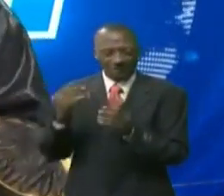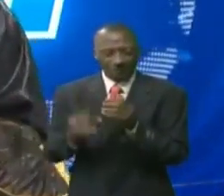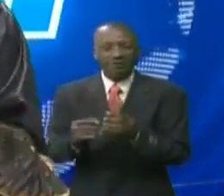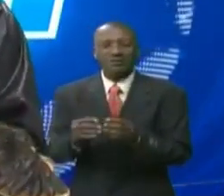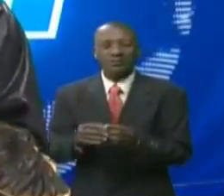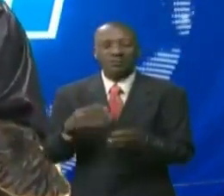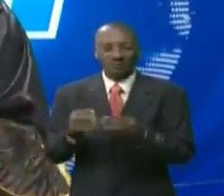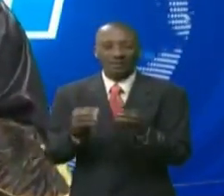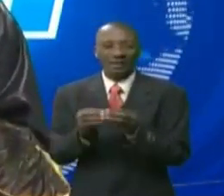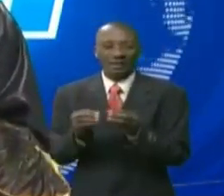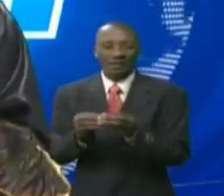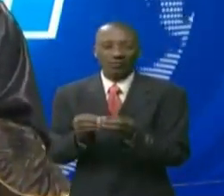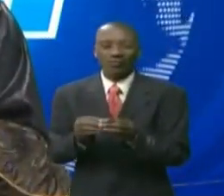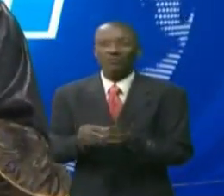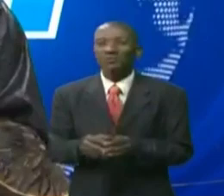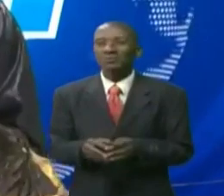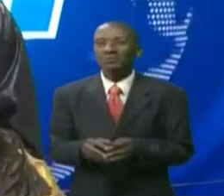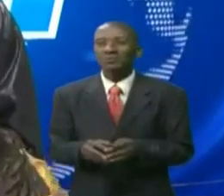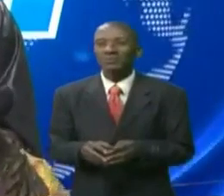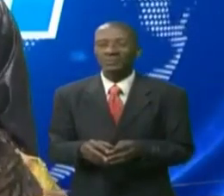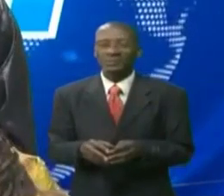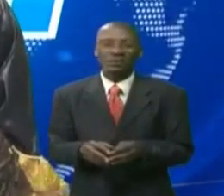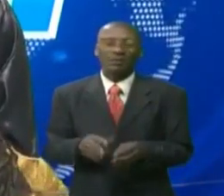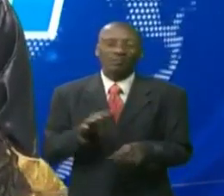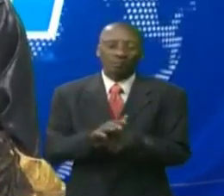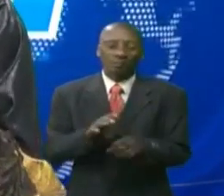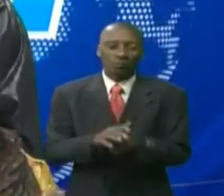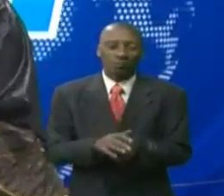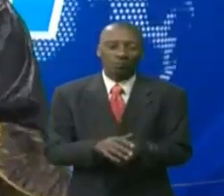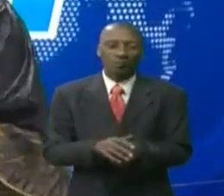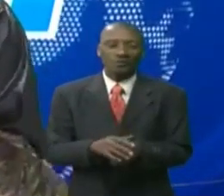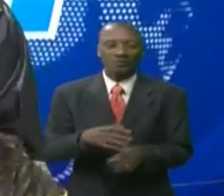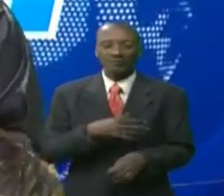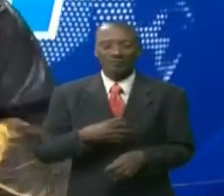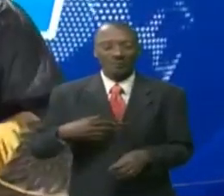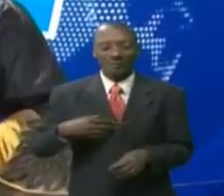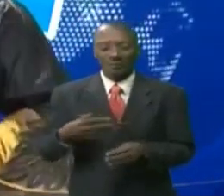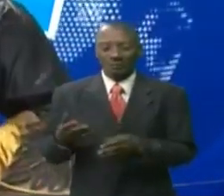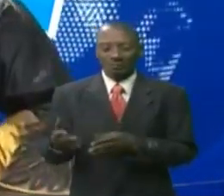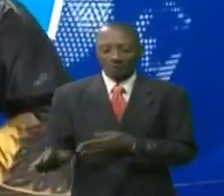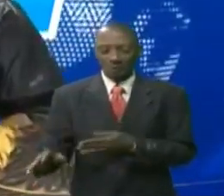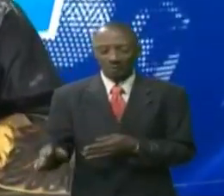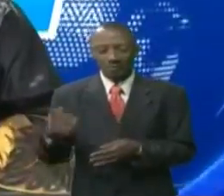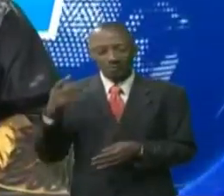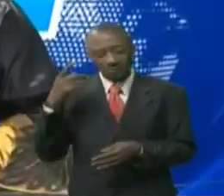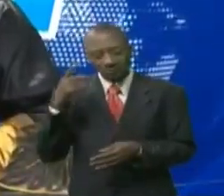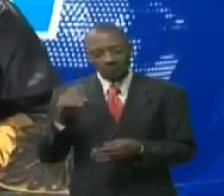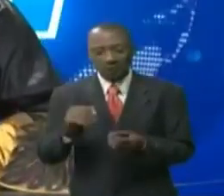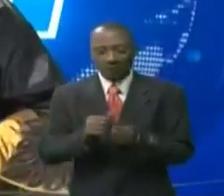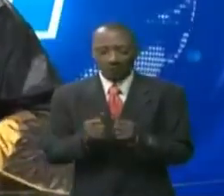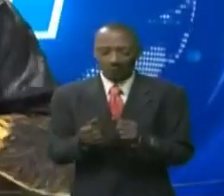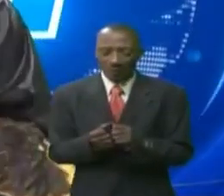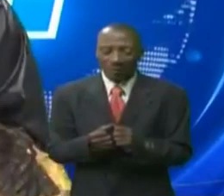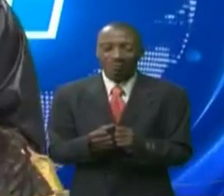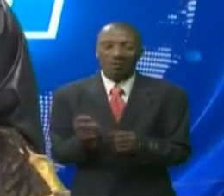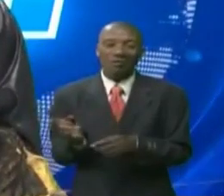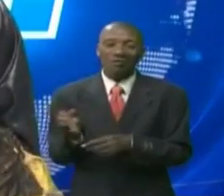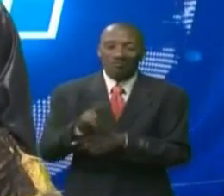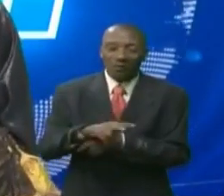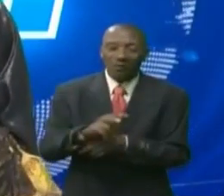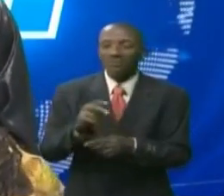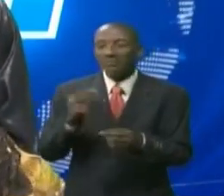plusieurs femmes et jeunes filles meurent à cause de pratiquer les avortement clandestin une initiative des